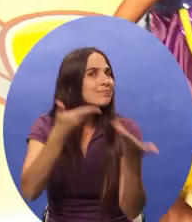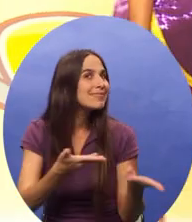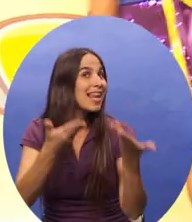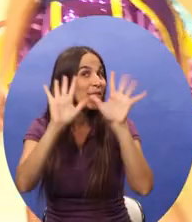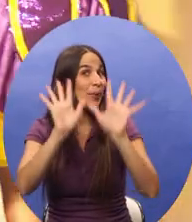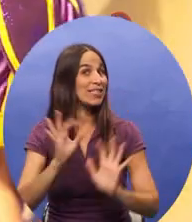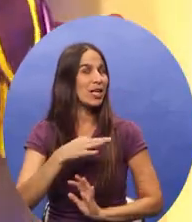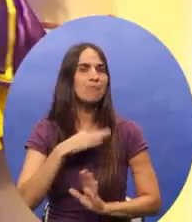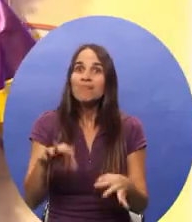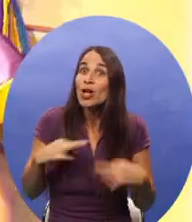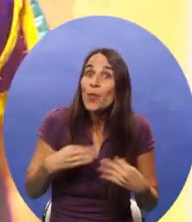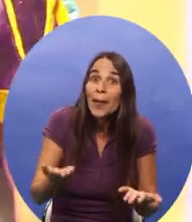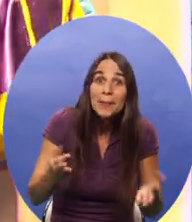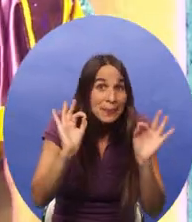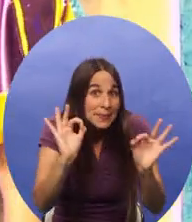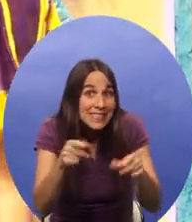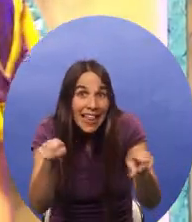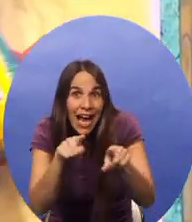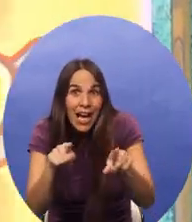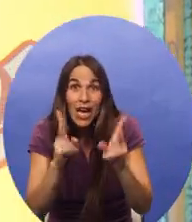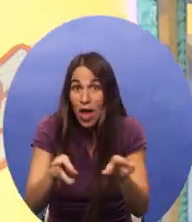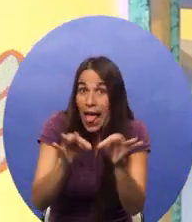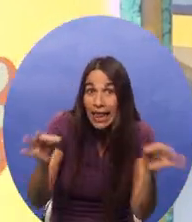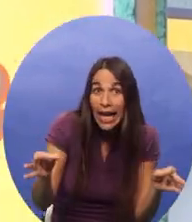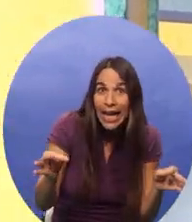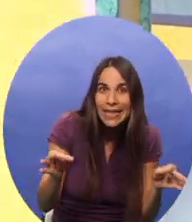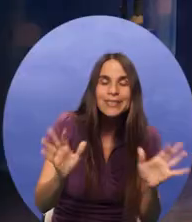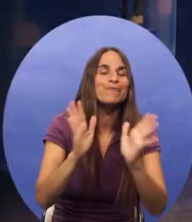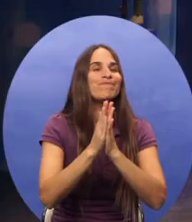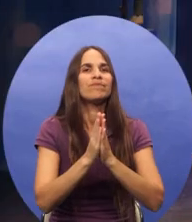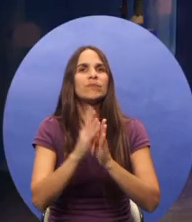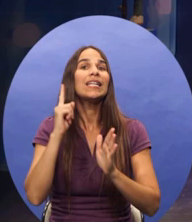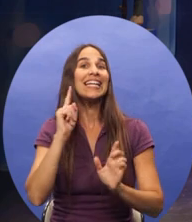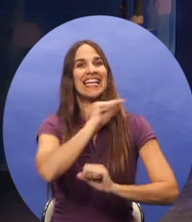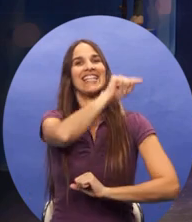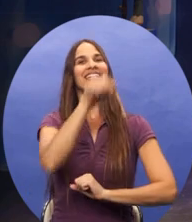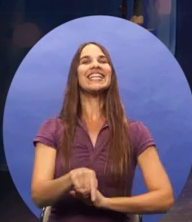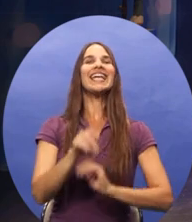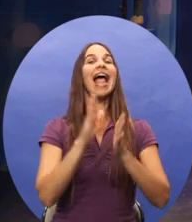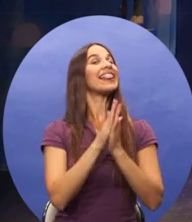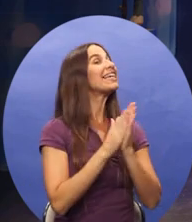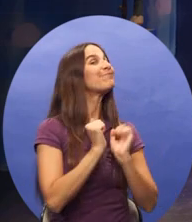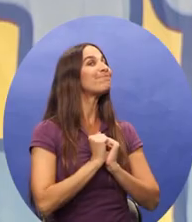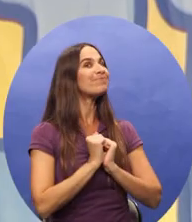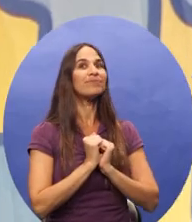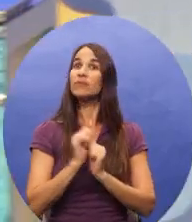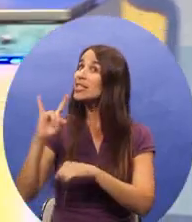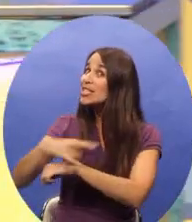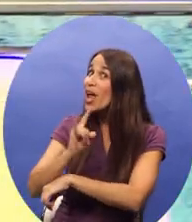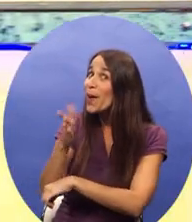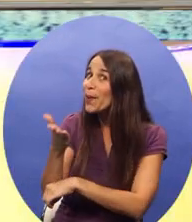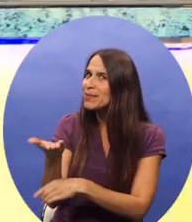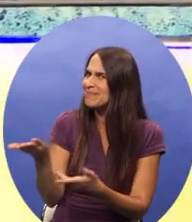ברוכים הבאים לתוכנית שלי. מה שלומכם? הכל בסדר? אפשר כבר להתחיל? איזה כיף. הגעתי.